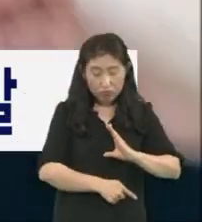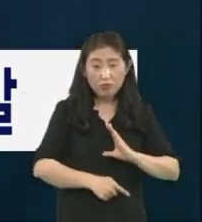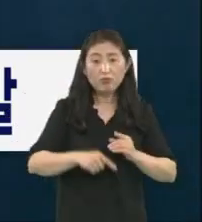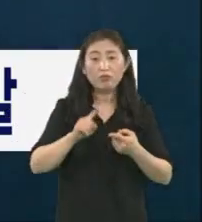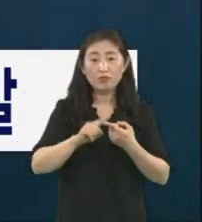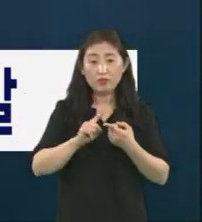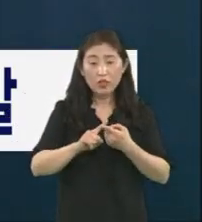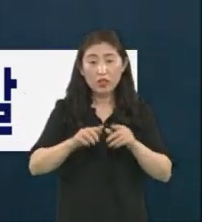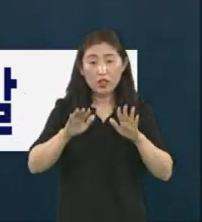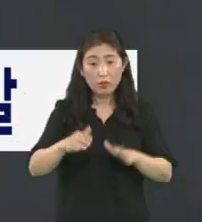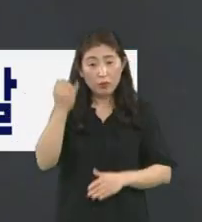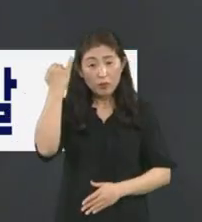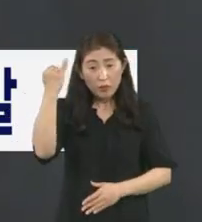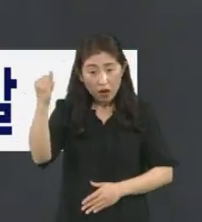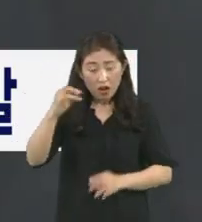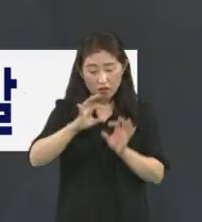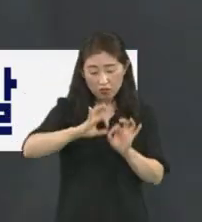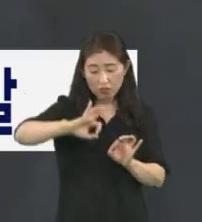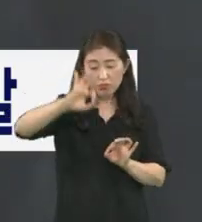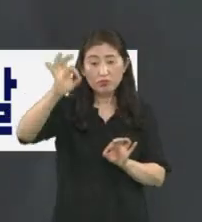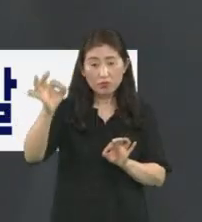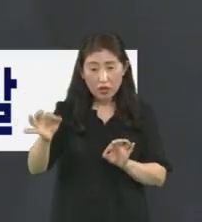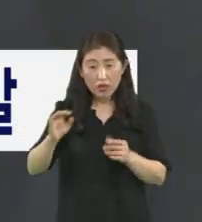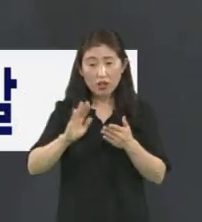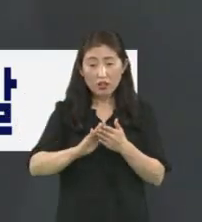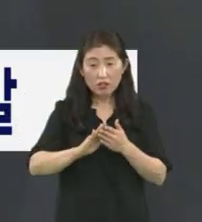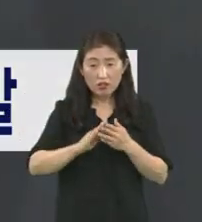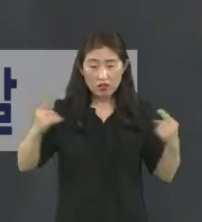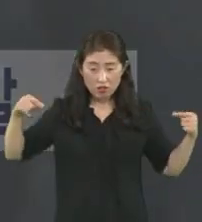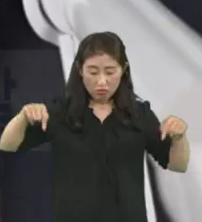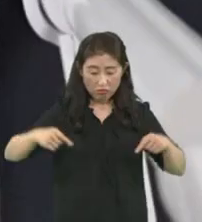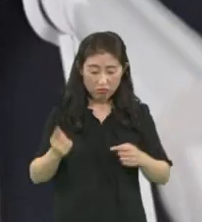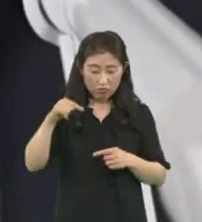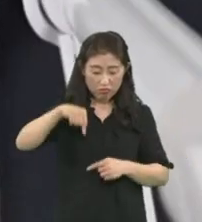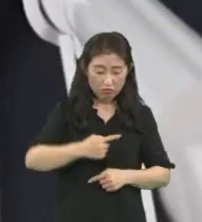기구로 이번에 개발된 로봇 카테터는 두 방향으로